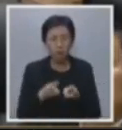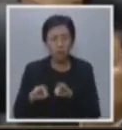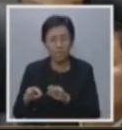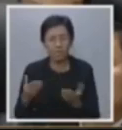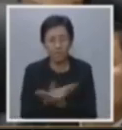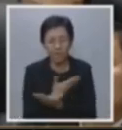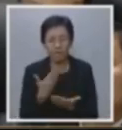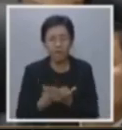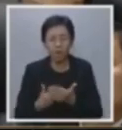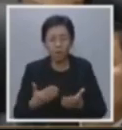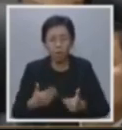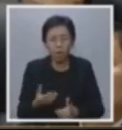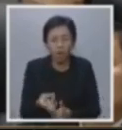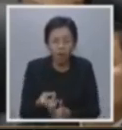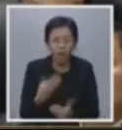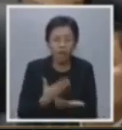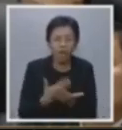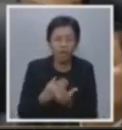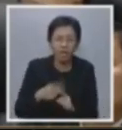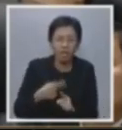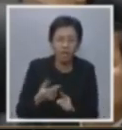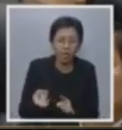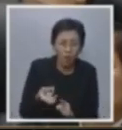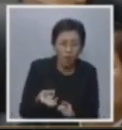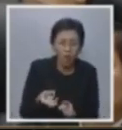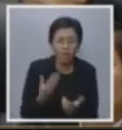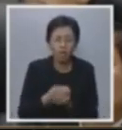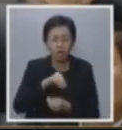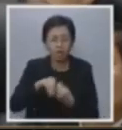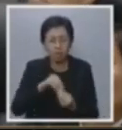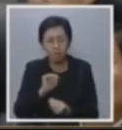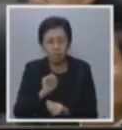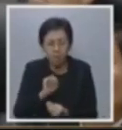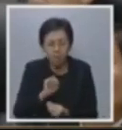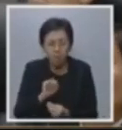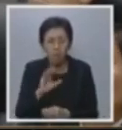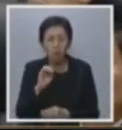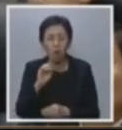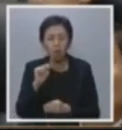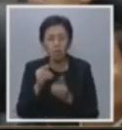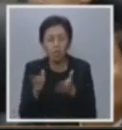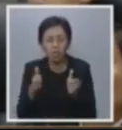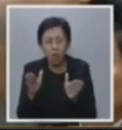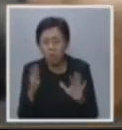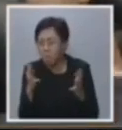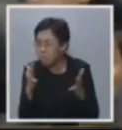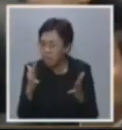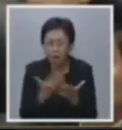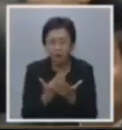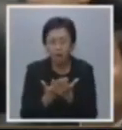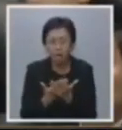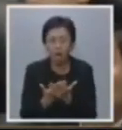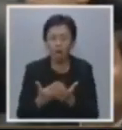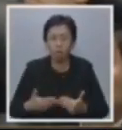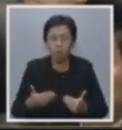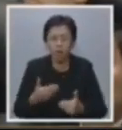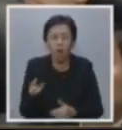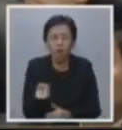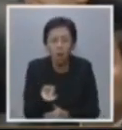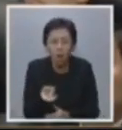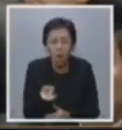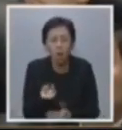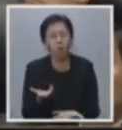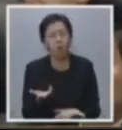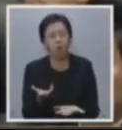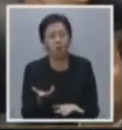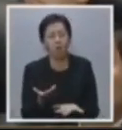ายได้ที่ลดลงจากงานที่ลดลงจากสภาวะเศรษฐกิจหรือ OT ที่ขาดหายไปนะครับก็น้อยลงอยู่แล้วแต่ทุกบาททุกสต